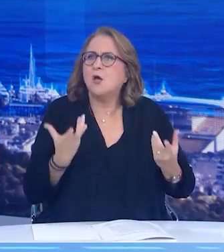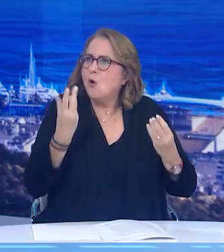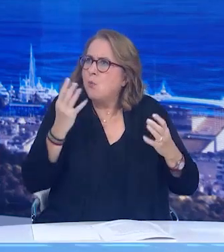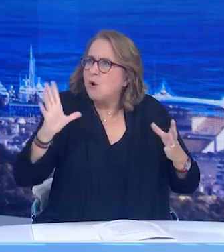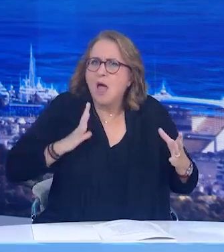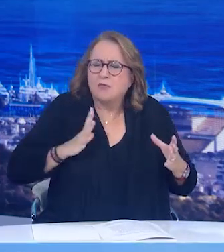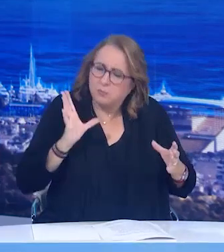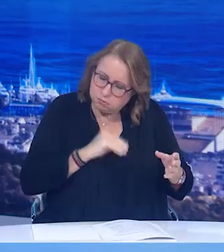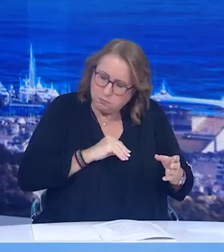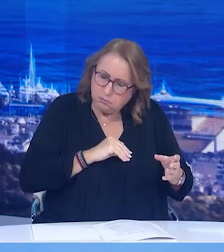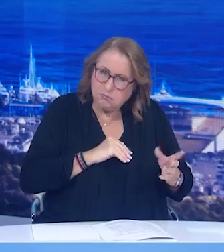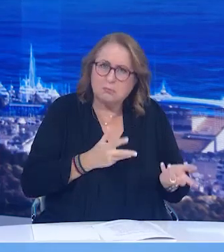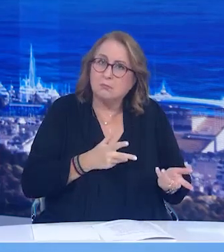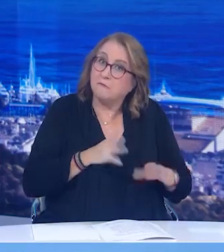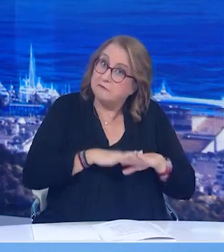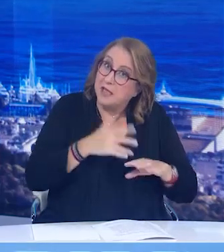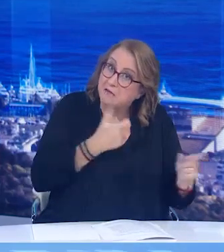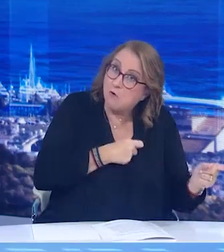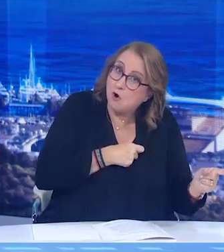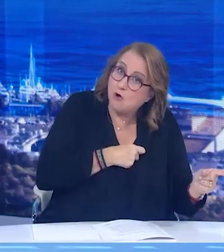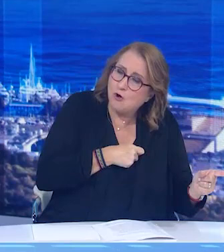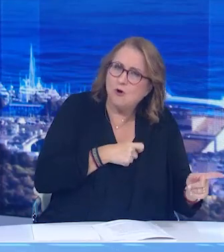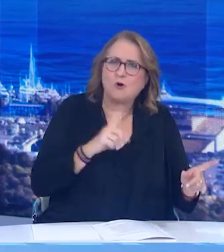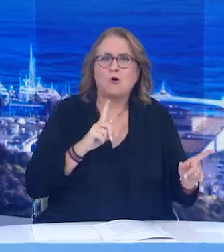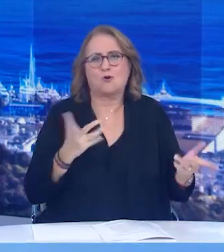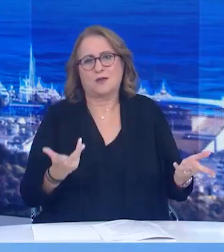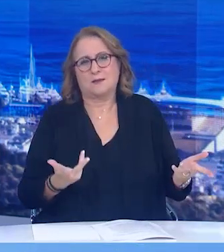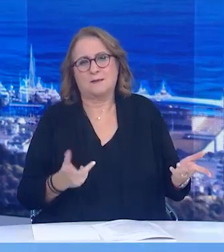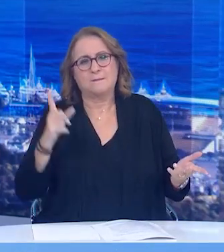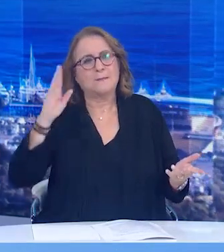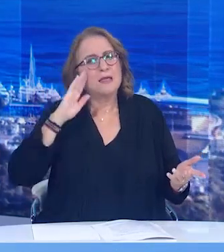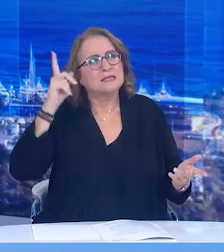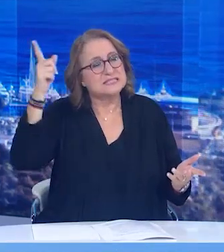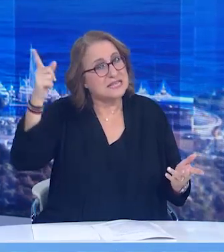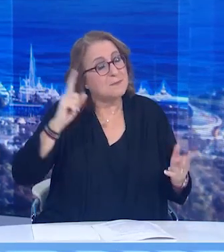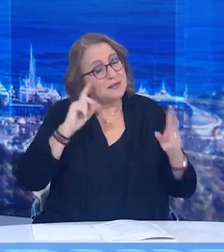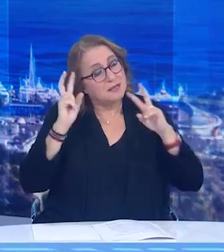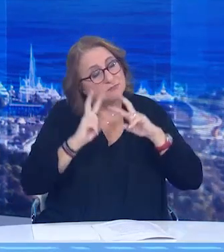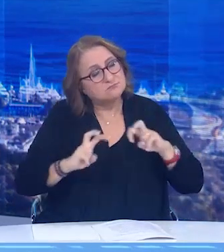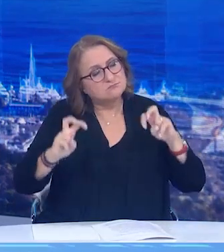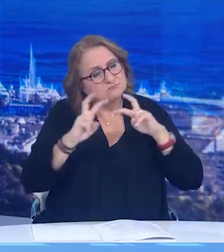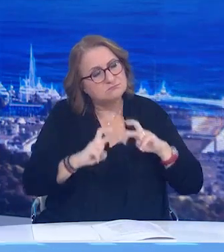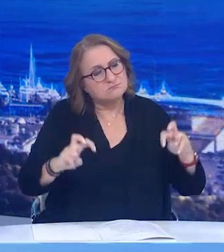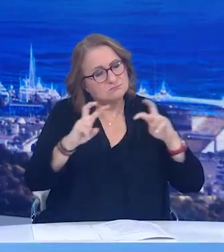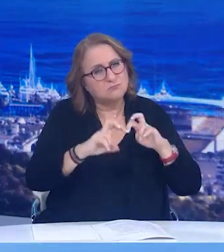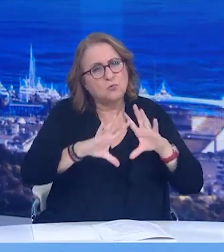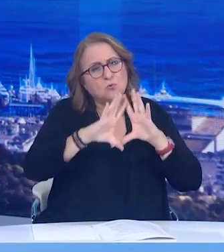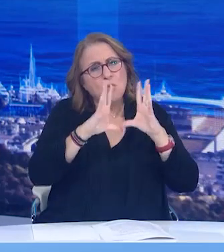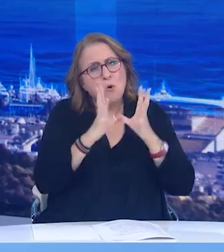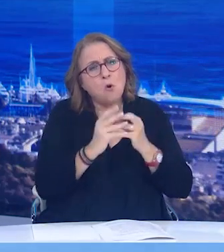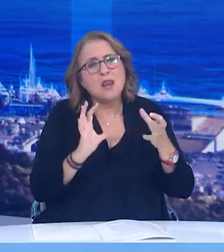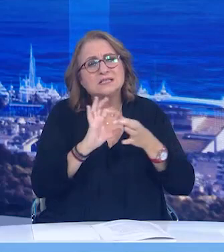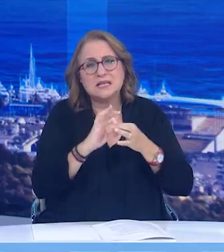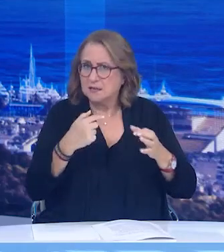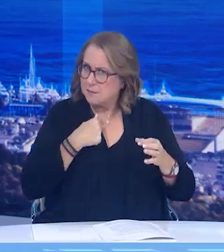που δεν μπορούμε. Υπάρχει ένας ολόκληρο σύστημα στην Αμερική που μπορεί να παρακολουθεί και αναφέρονται όλες οι πιθανές συσχετήσεις. Αυτό κάνουμε και στις